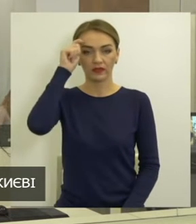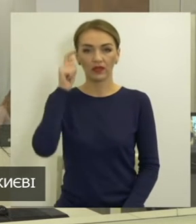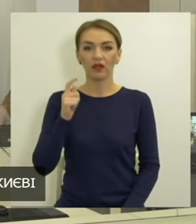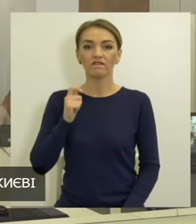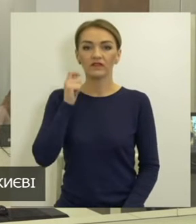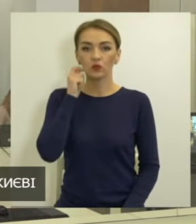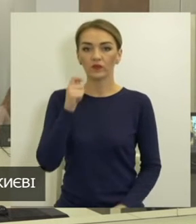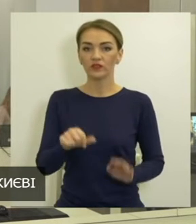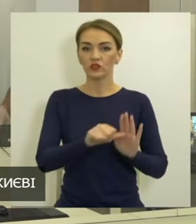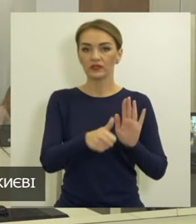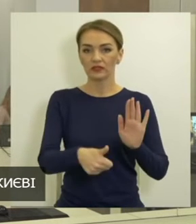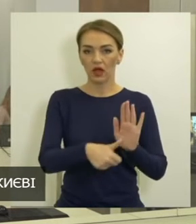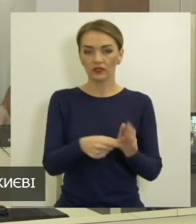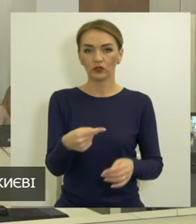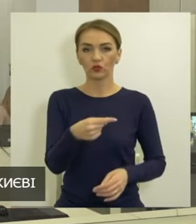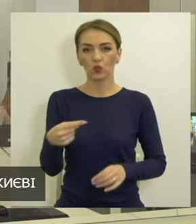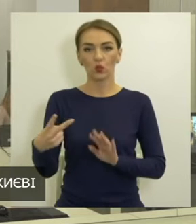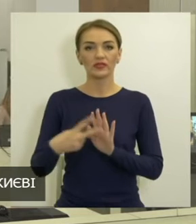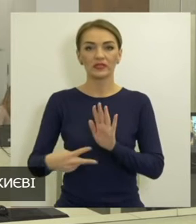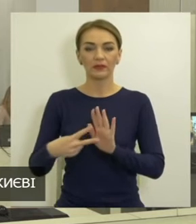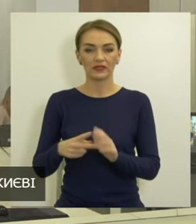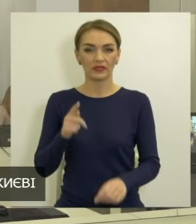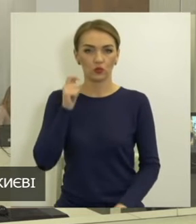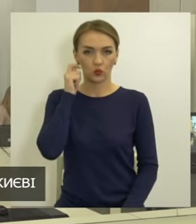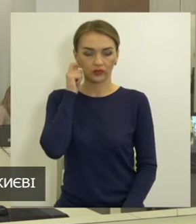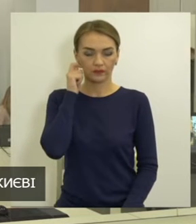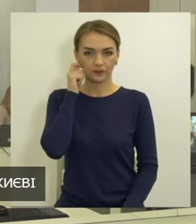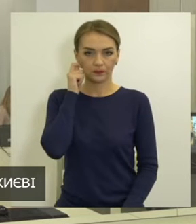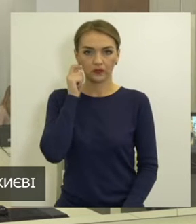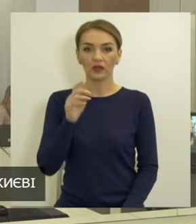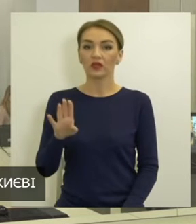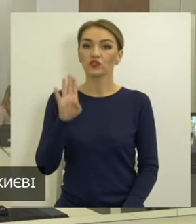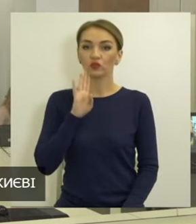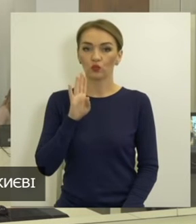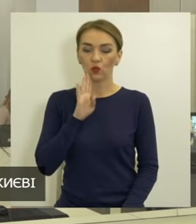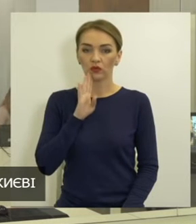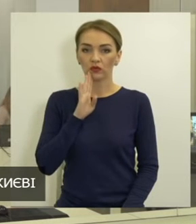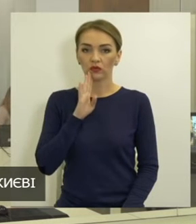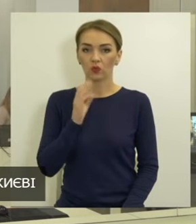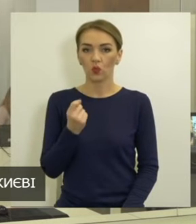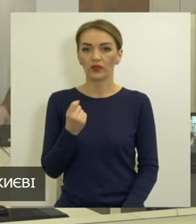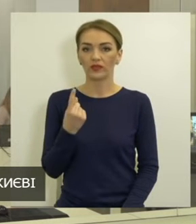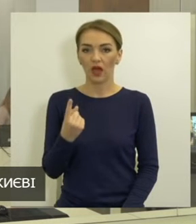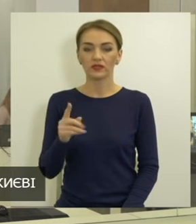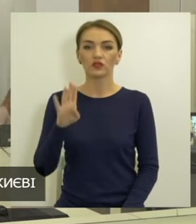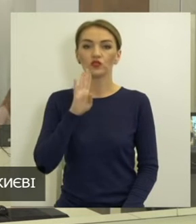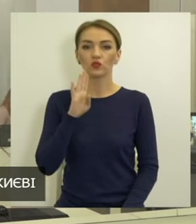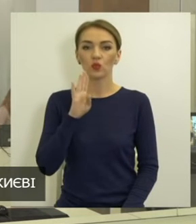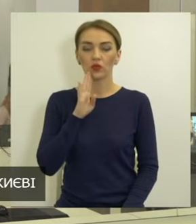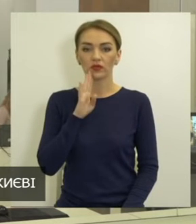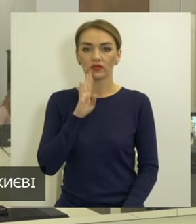віком від 16 до 70 років. Та жінок 11 жінок